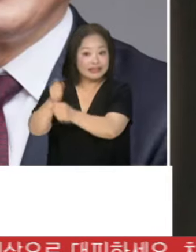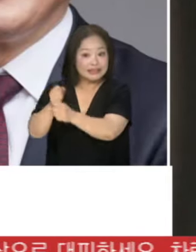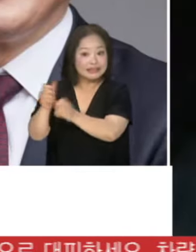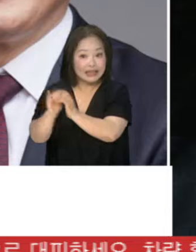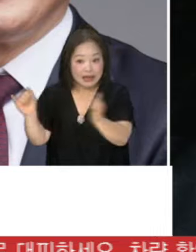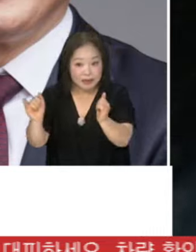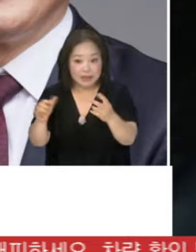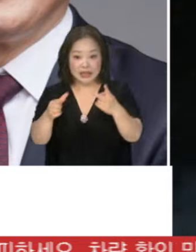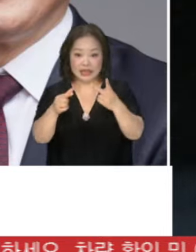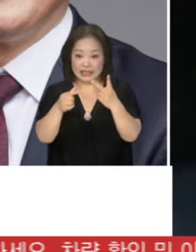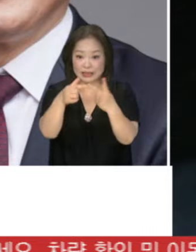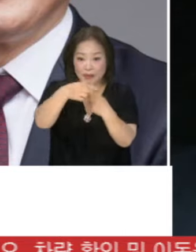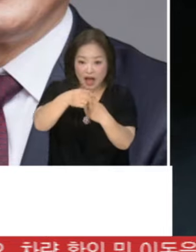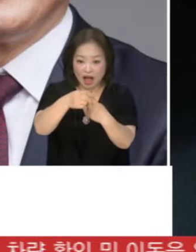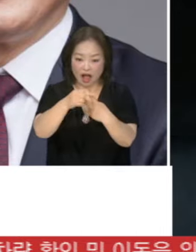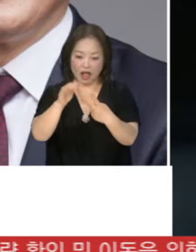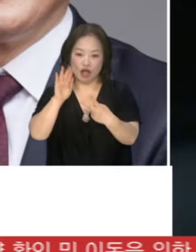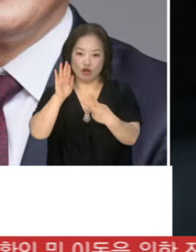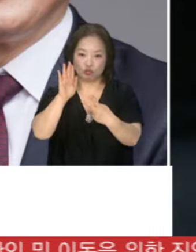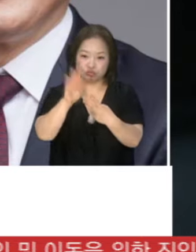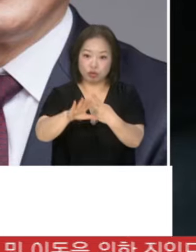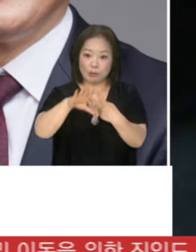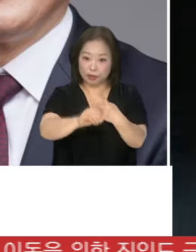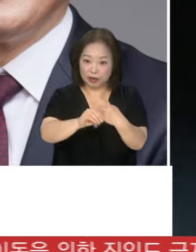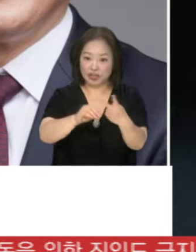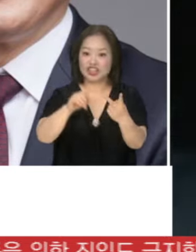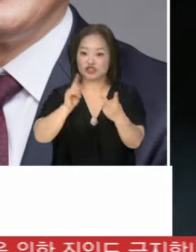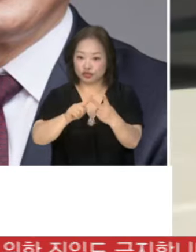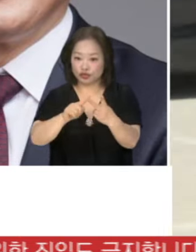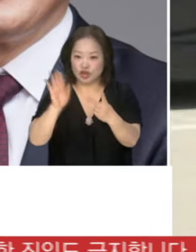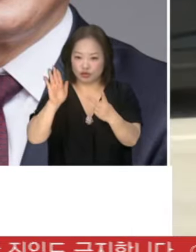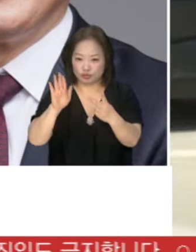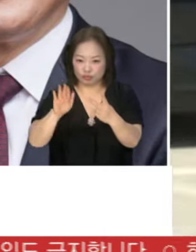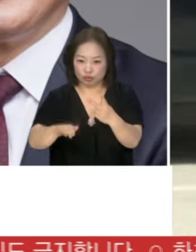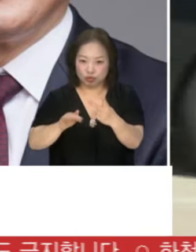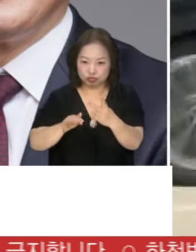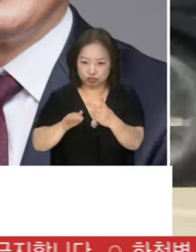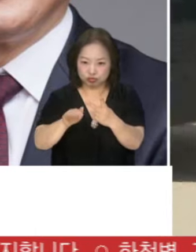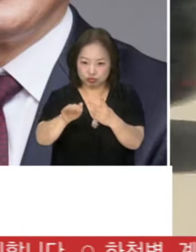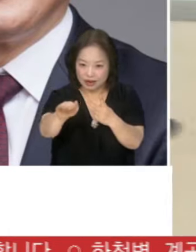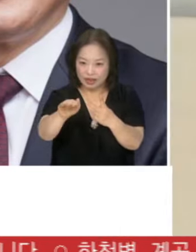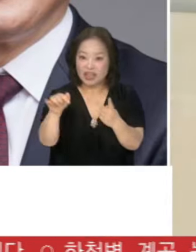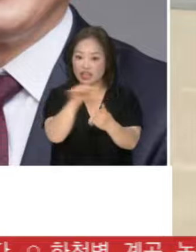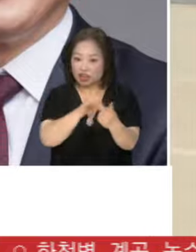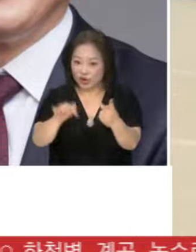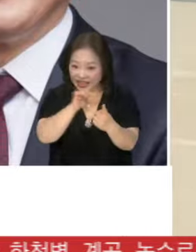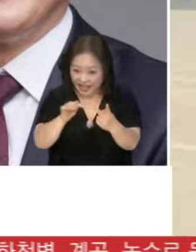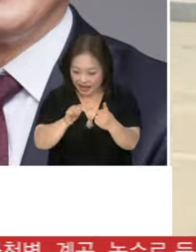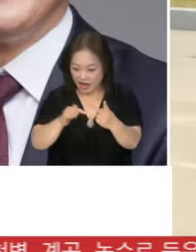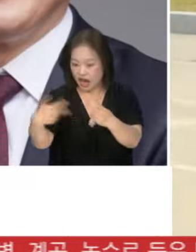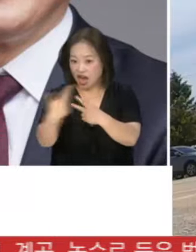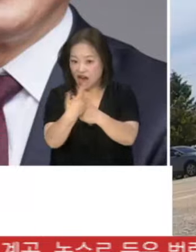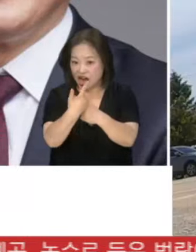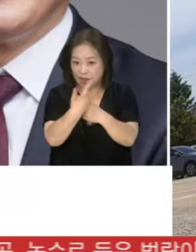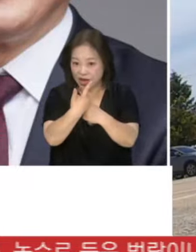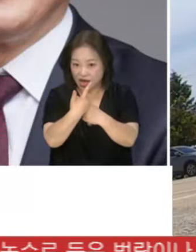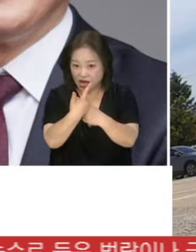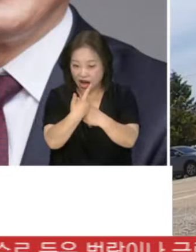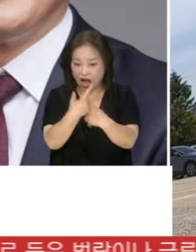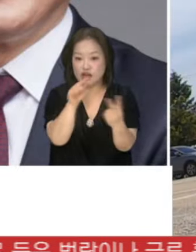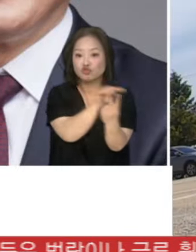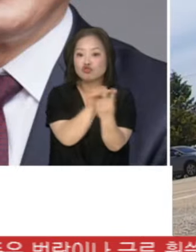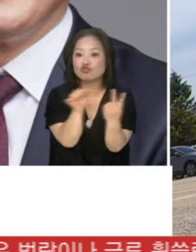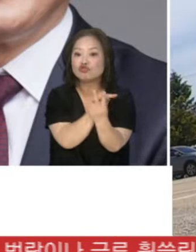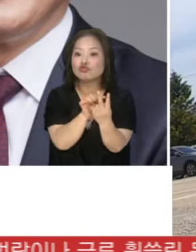페달에 블랙박스를 설치를 의무화 하게함으로써 어 브레이크를 밟았는지 엑셀을